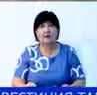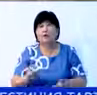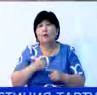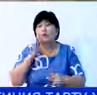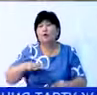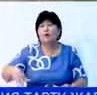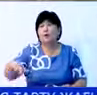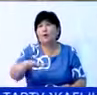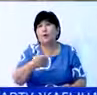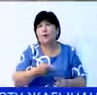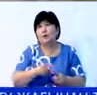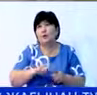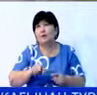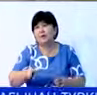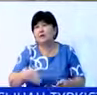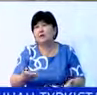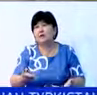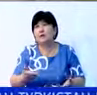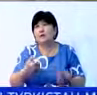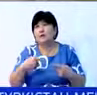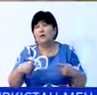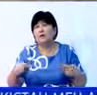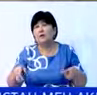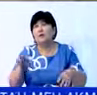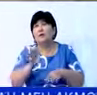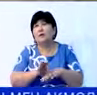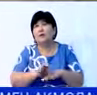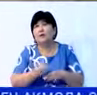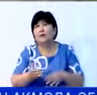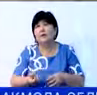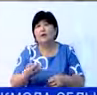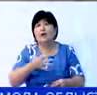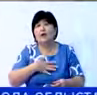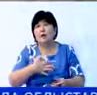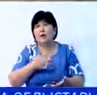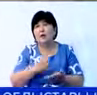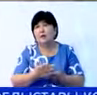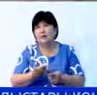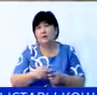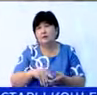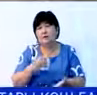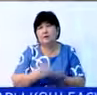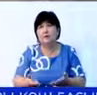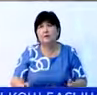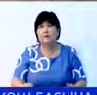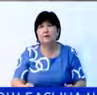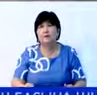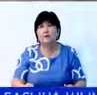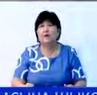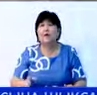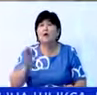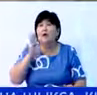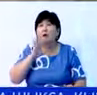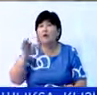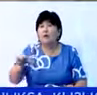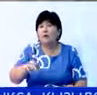қасына келгеннен кейін ауылда аман сау келген адам бұрынғы деген пайда болған өсігін демікті болдым енді. Көлдің иісі